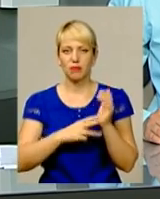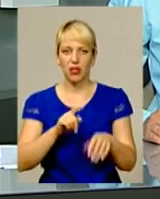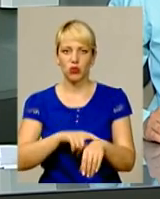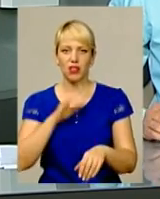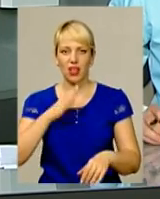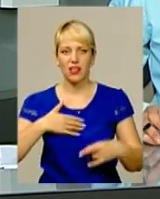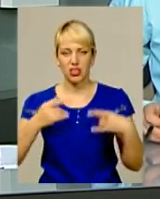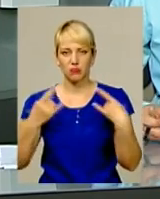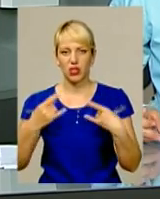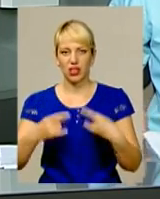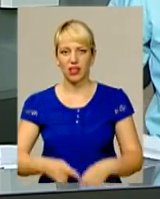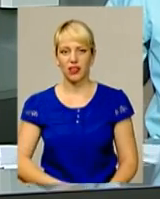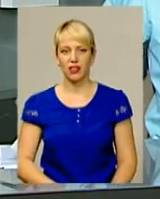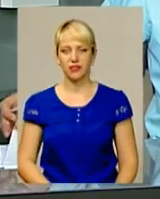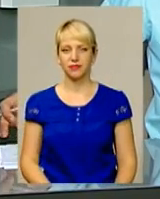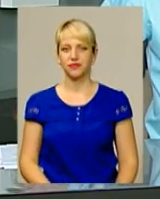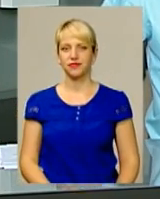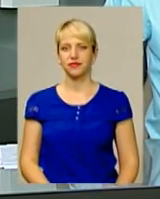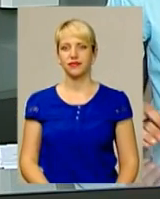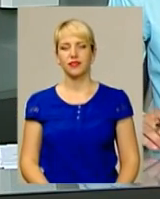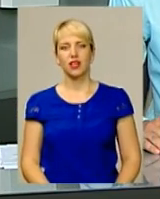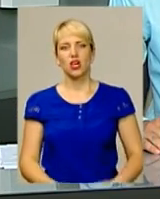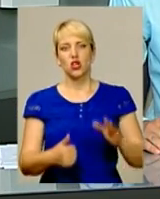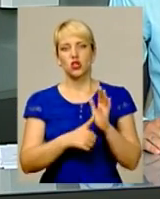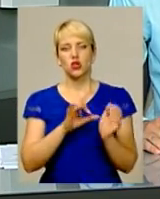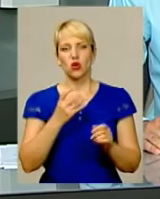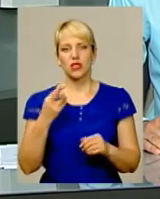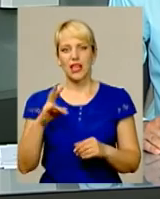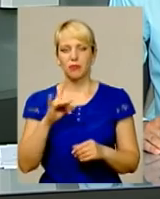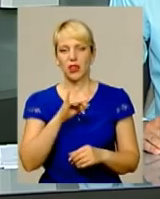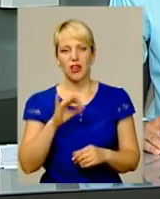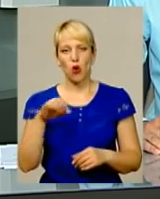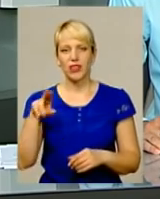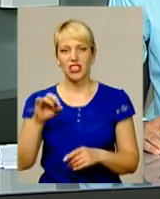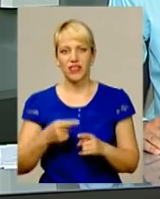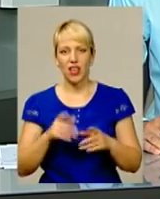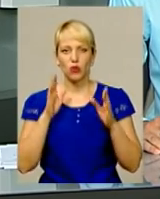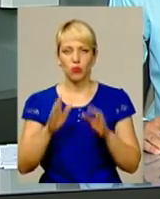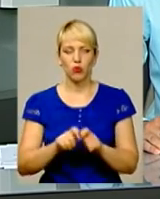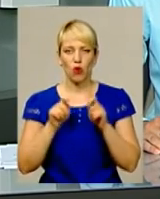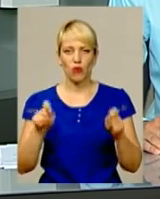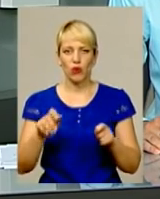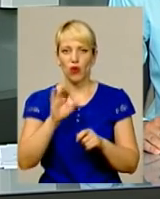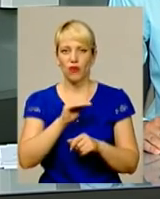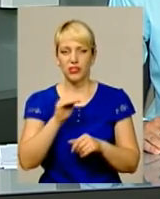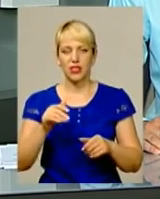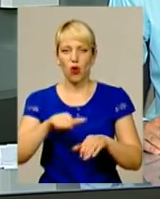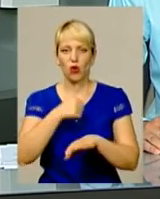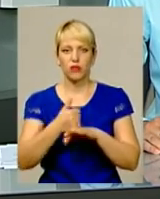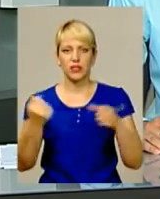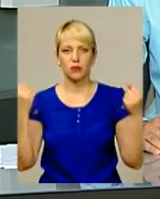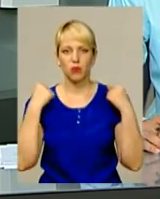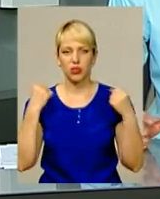на нашому телеканалі. 6 серпня в Ріо-де-Жанейро відбудеться офіційне відкриття головних спортивних